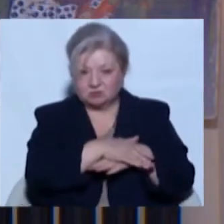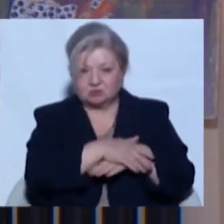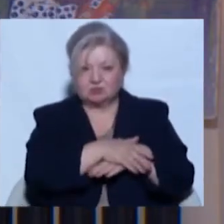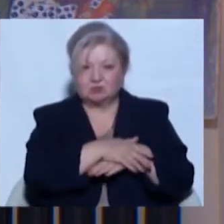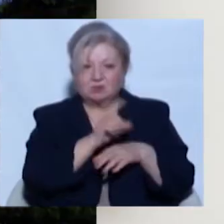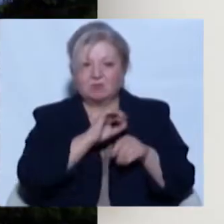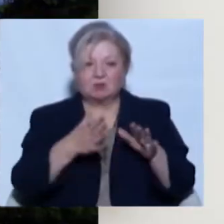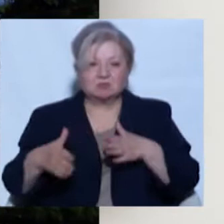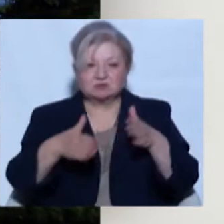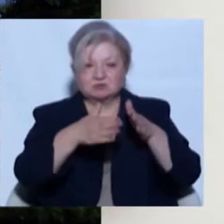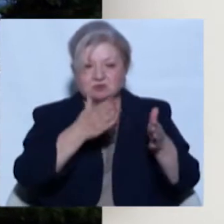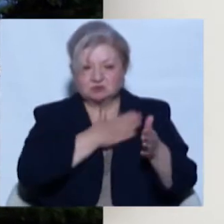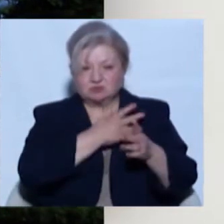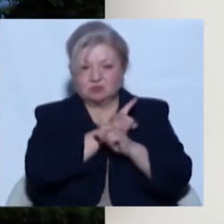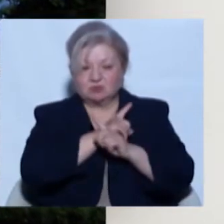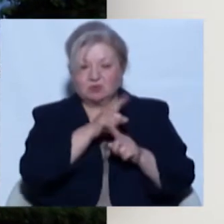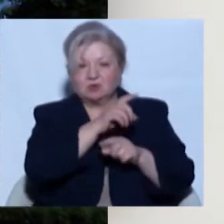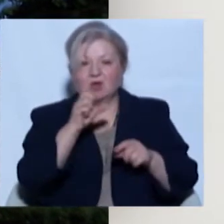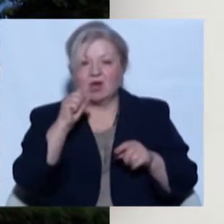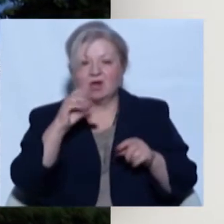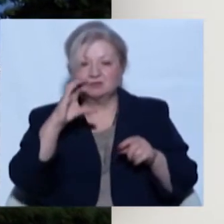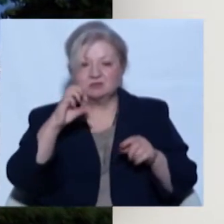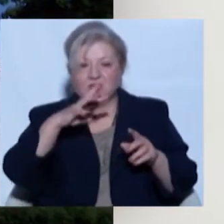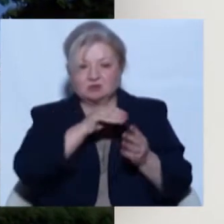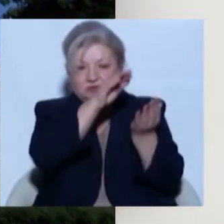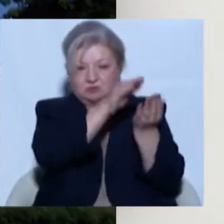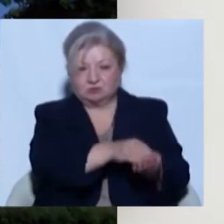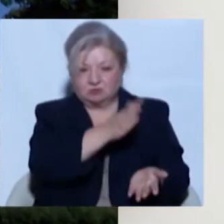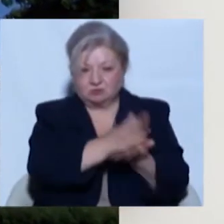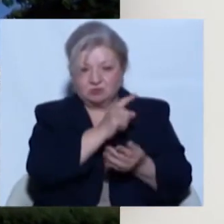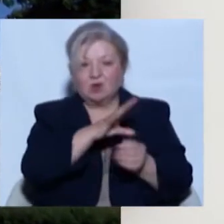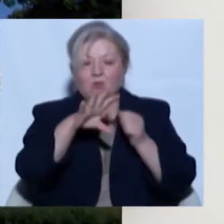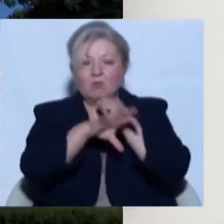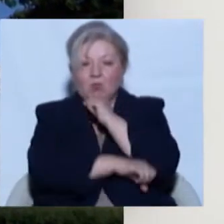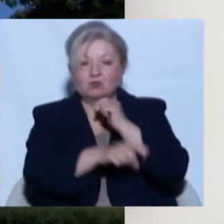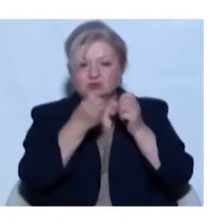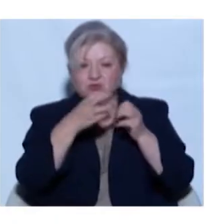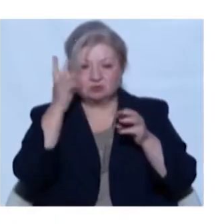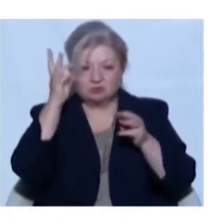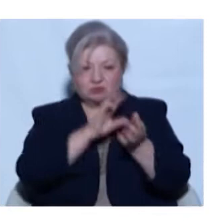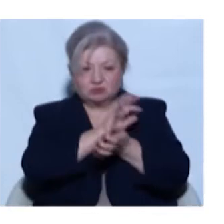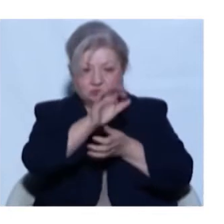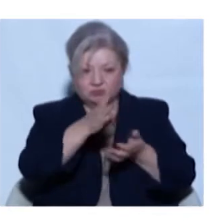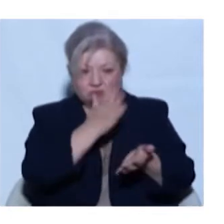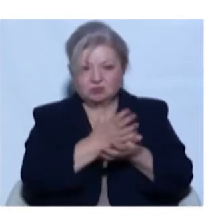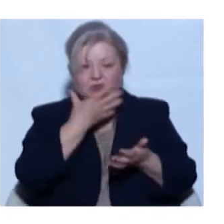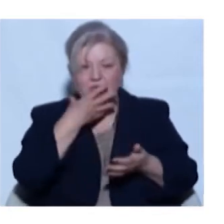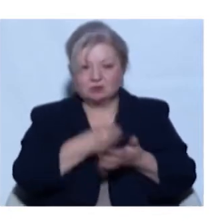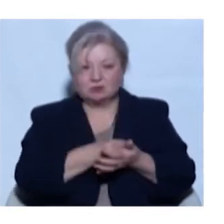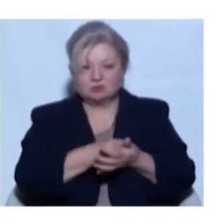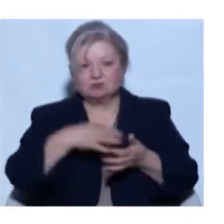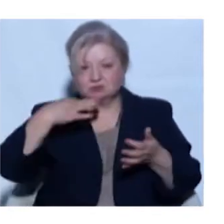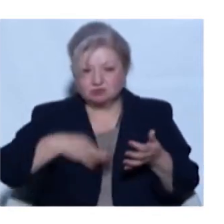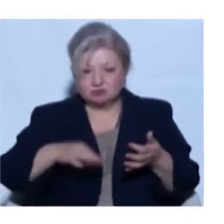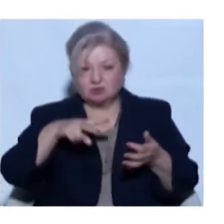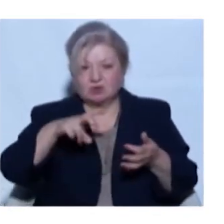წამოვიდა მარა გზაში გარდაიცვალა და ასტრახანში არის ვახტანგ მეფესთან დაკრძალული და კიდე ბოლოს გააგზავნის კათოლიკოს ანტონიოსს და თავის ბატონიშვილს თავის